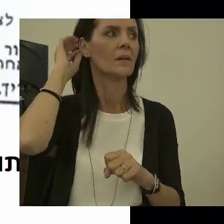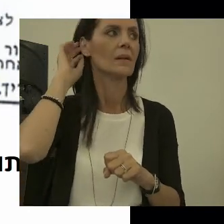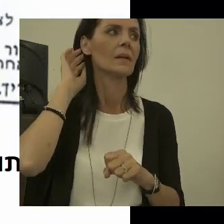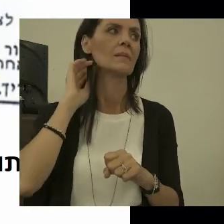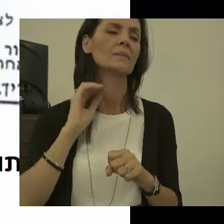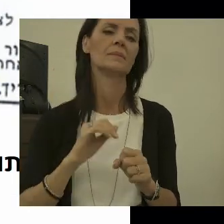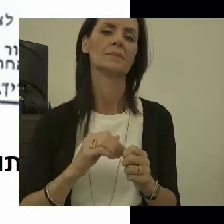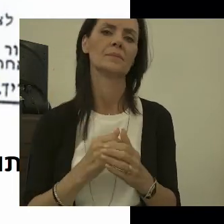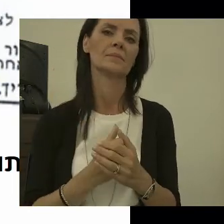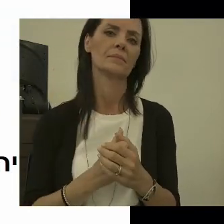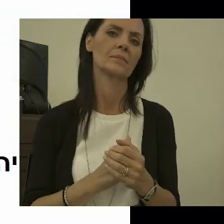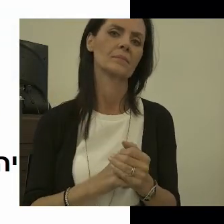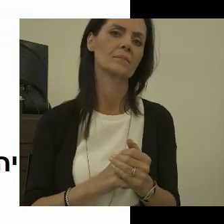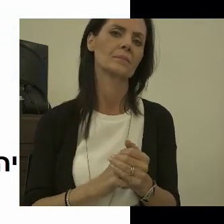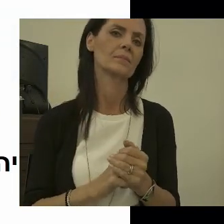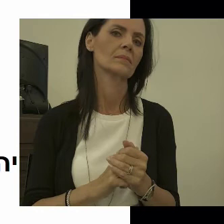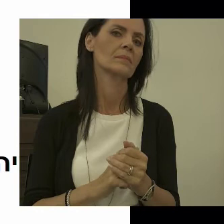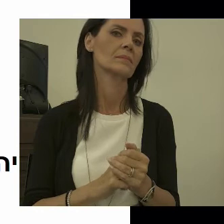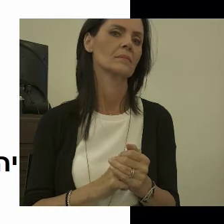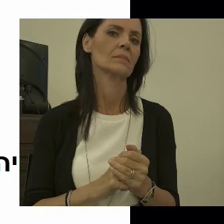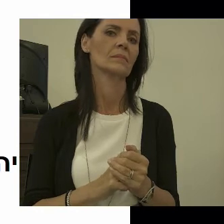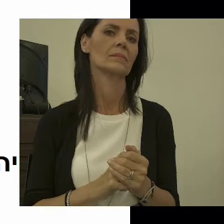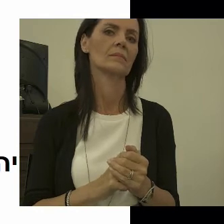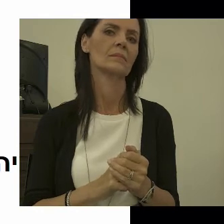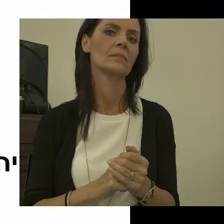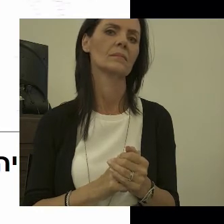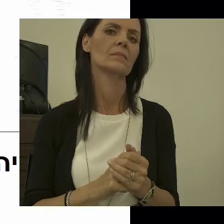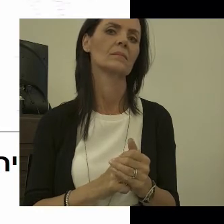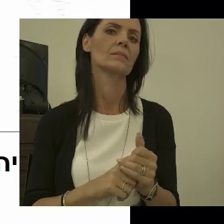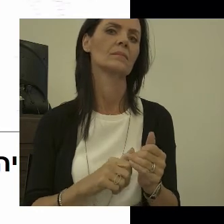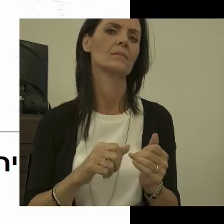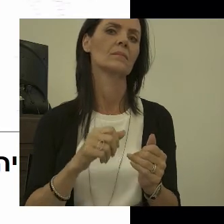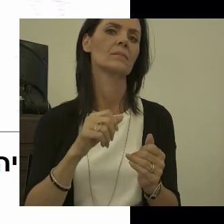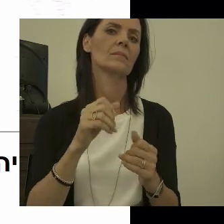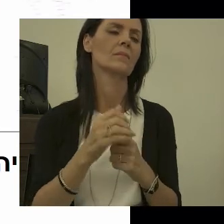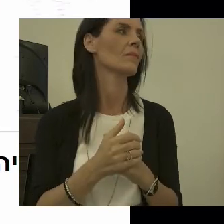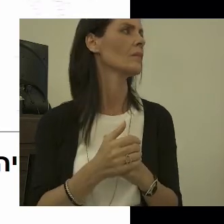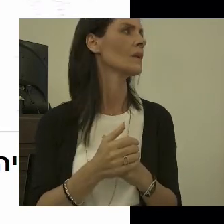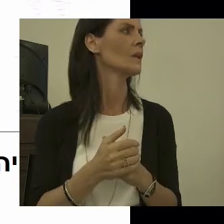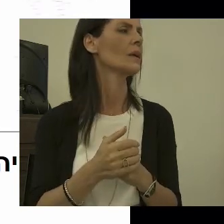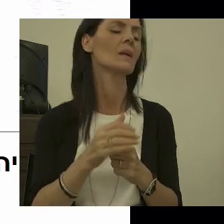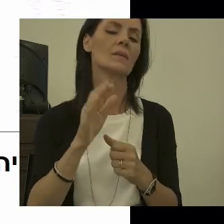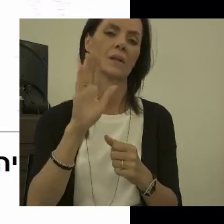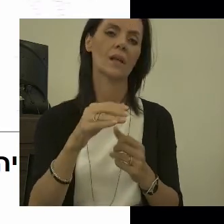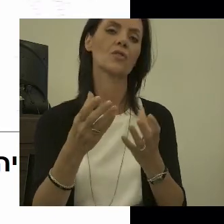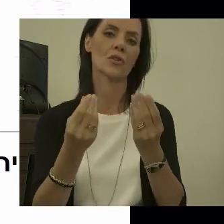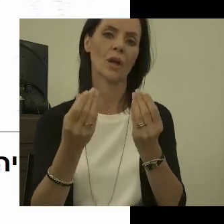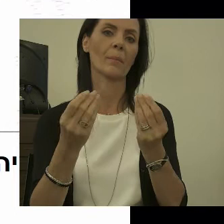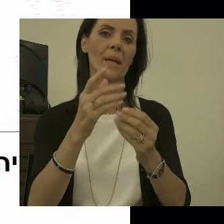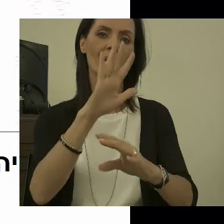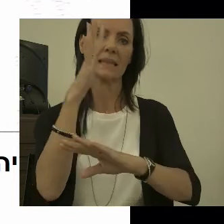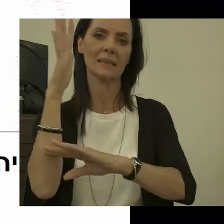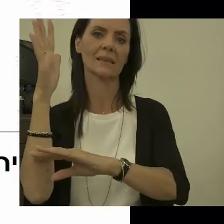ישנו מענה מלא לחנייה על פי המדיניות, כמובן שסקר עצים. יש לא מעט עצים במרחב,